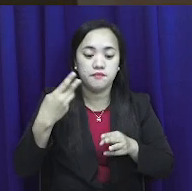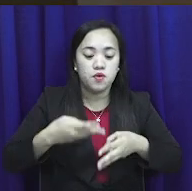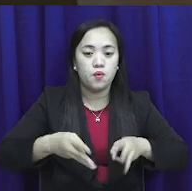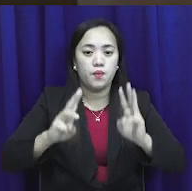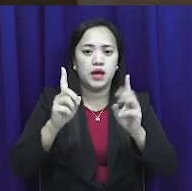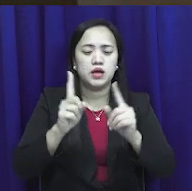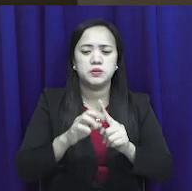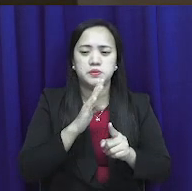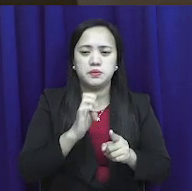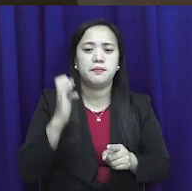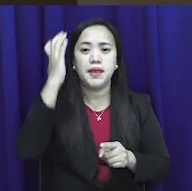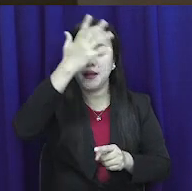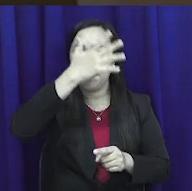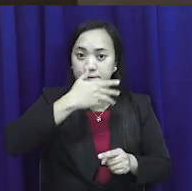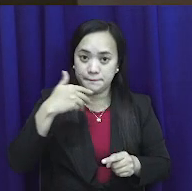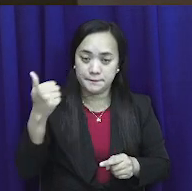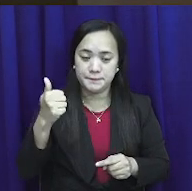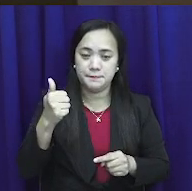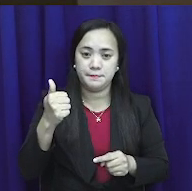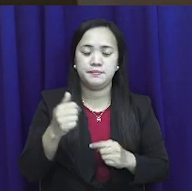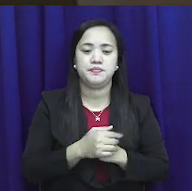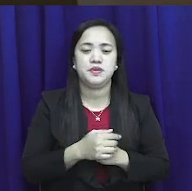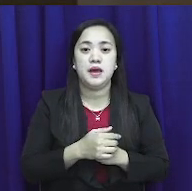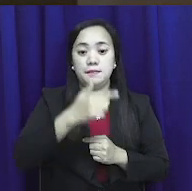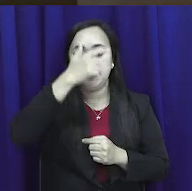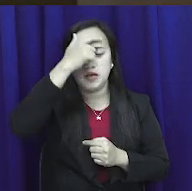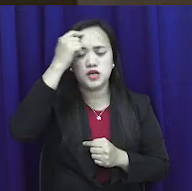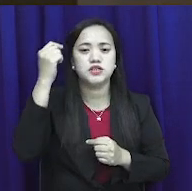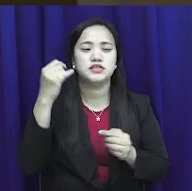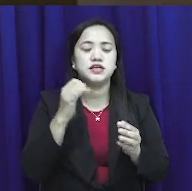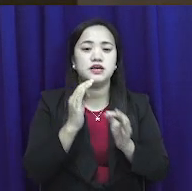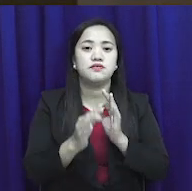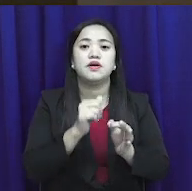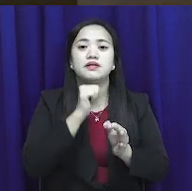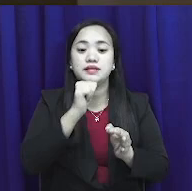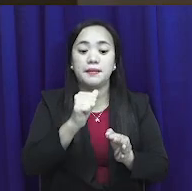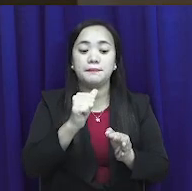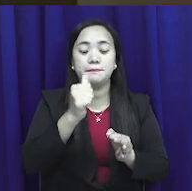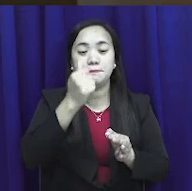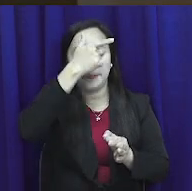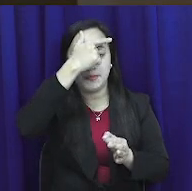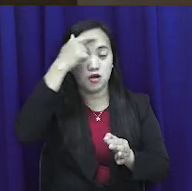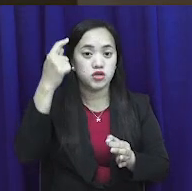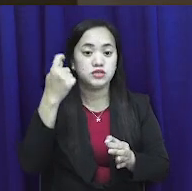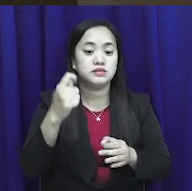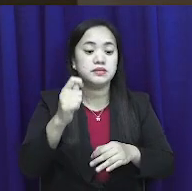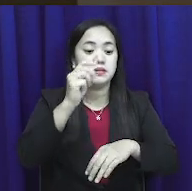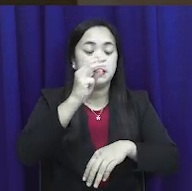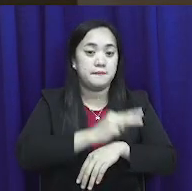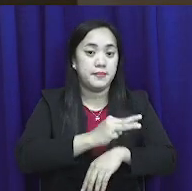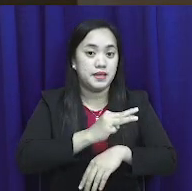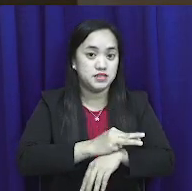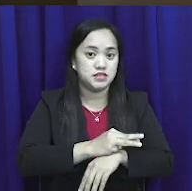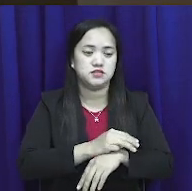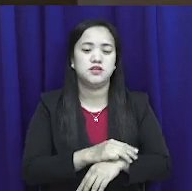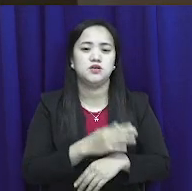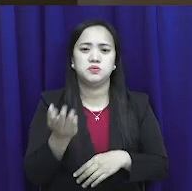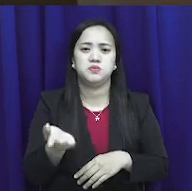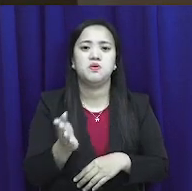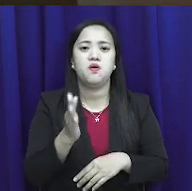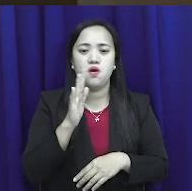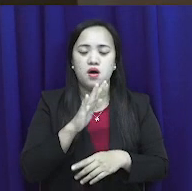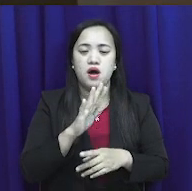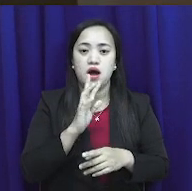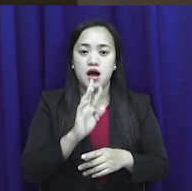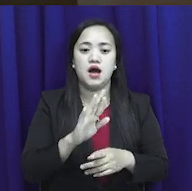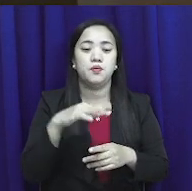realizing na lahat kami dito Hindi ko naman sinasabi na porket wala nasa Ministry Pangit no no no hindi yun ang point ko ang point ko